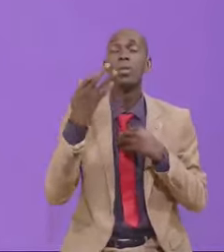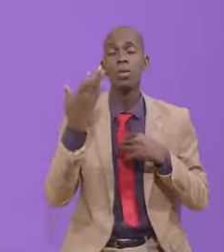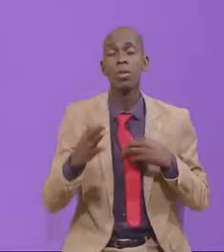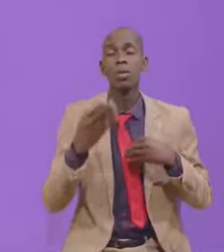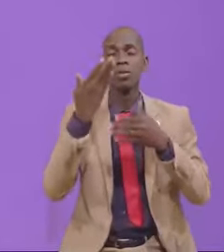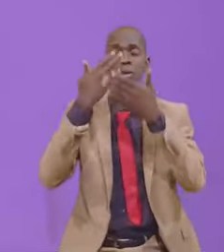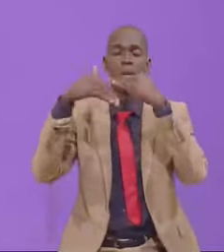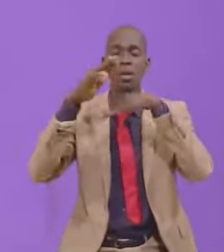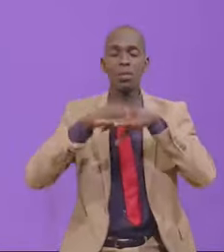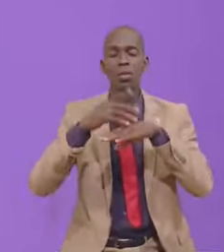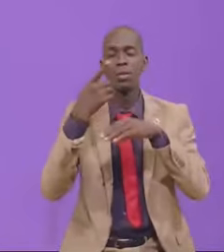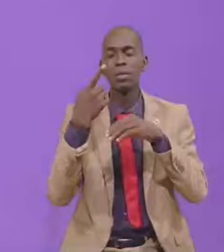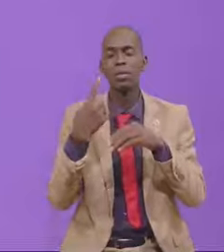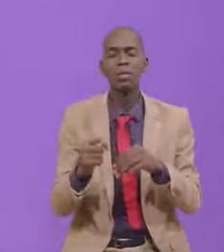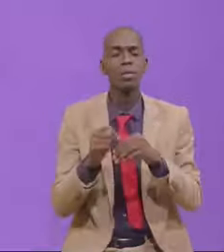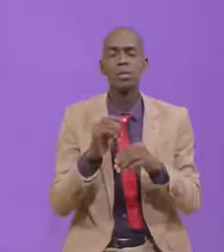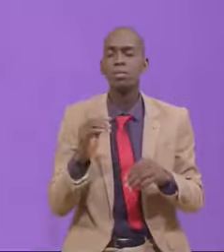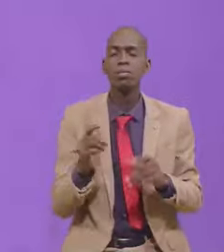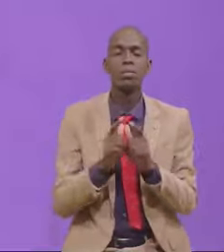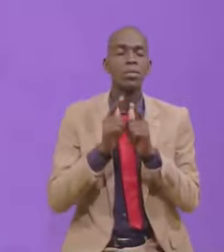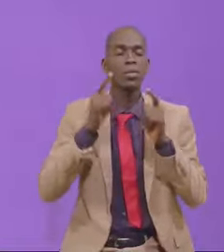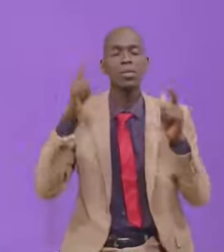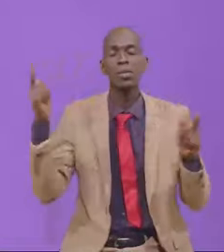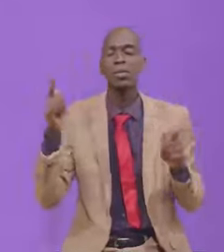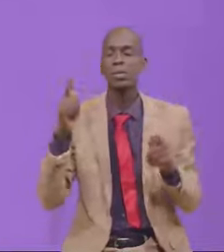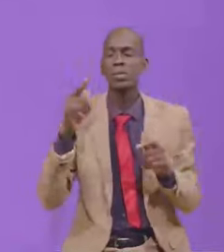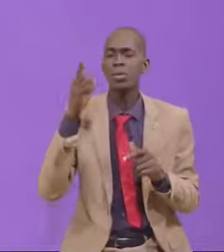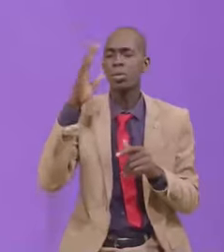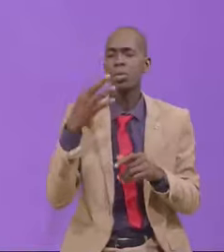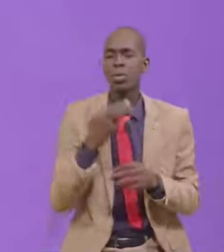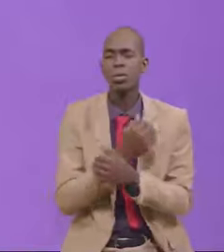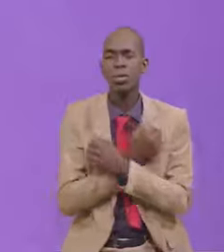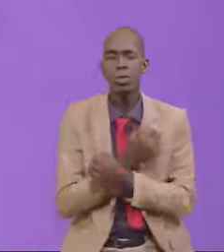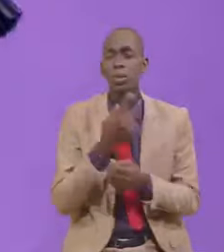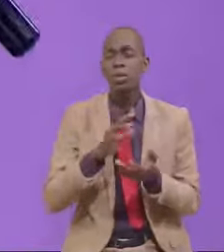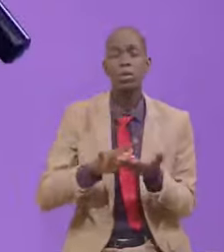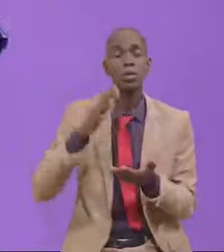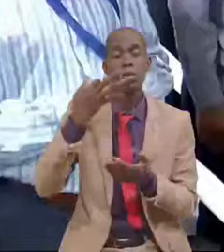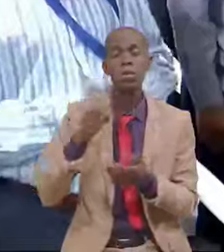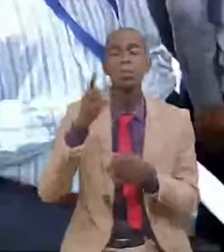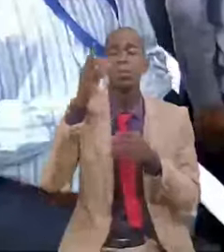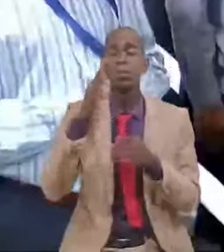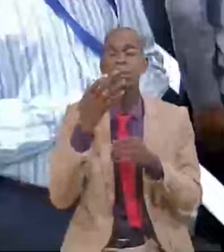Tu es le Dieu gracieux d'amour. Le Dieu gracieux de puissance.